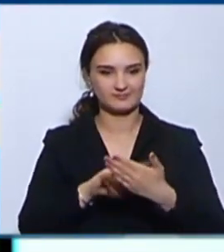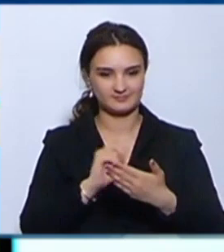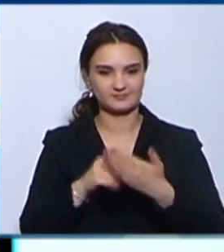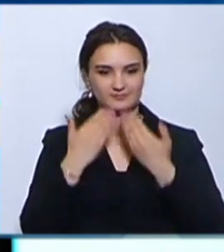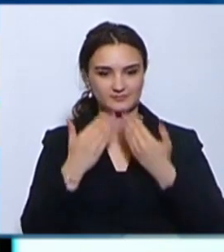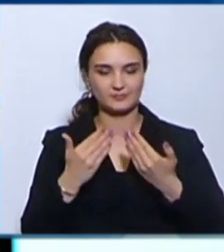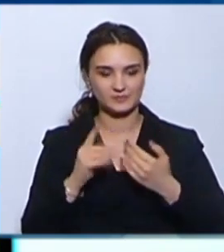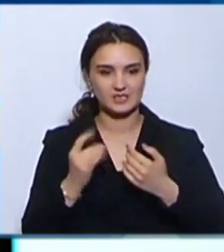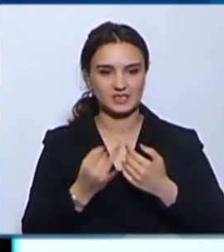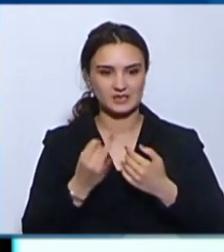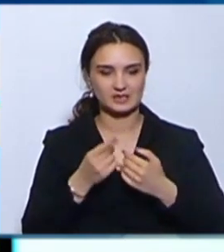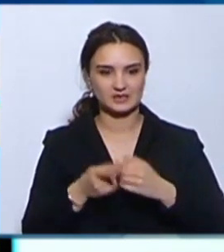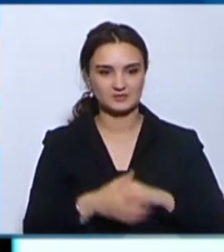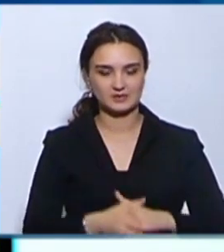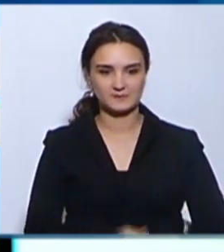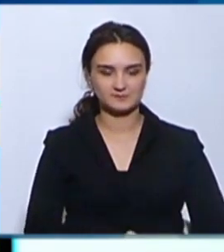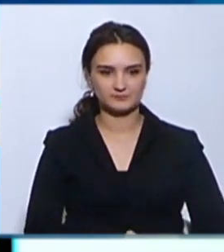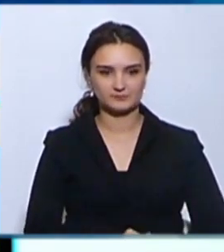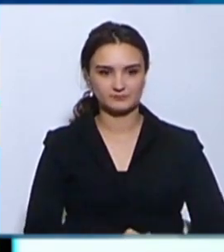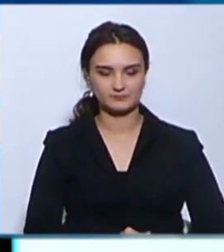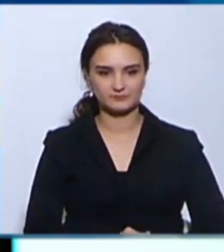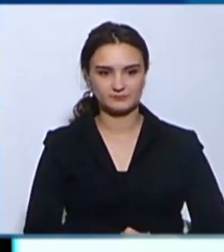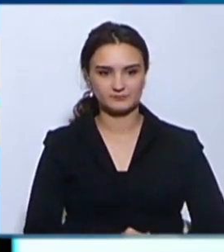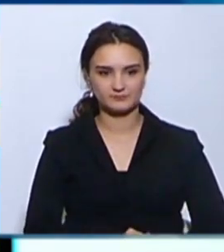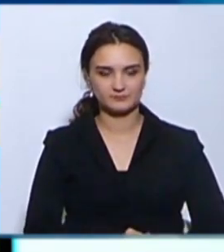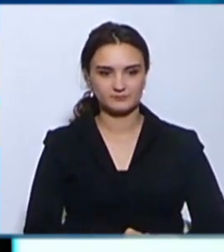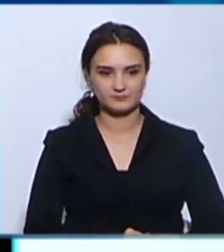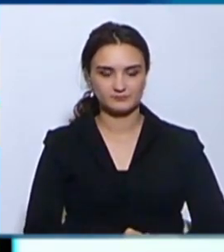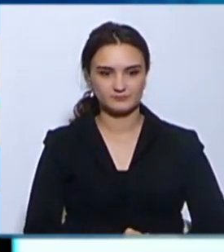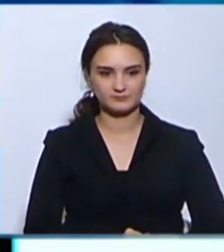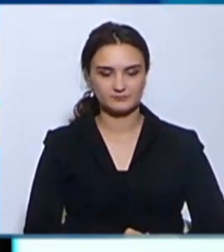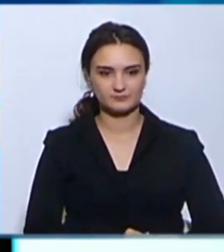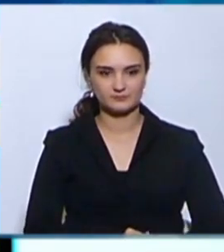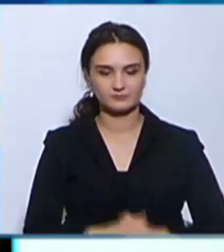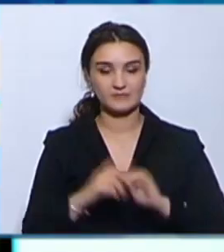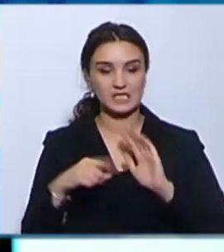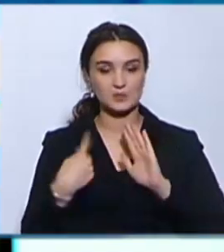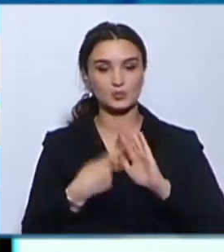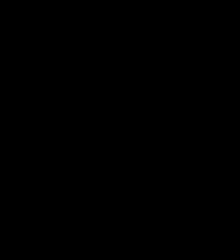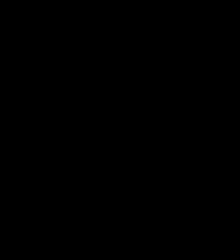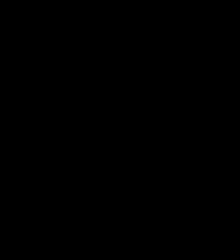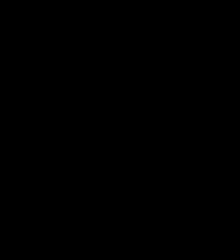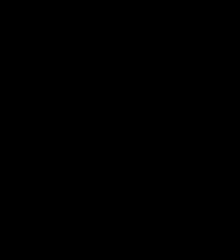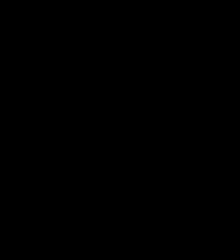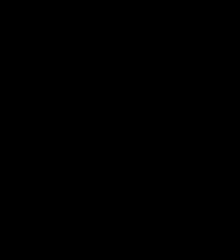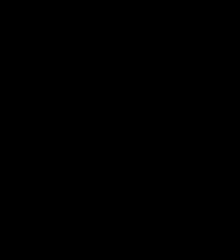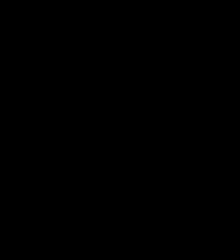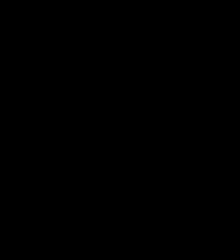რომელიც მაყურებელს ჰქონდა ამ მომენტისათვის მოწერილი ან ჩვენთან დასმული პირდაპირ ეთერში.